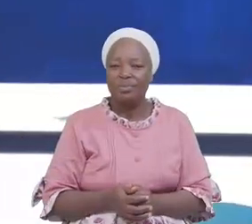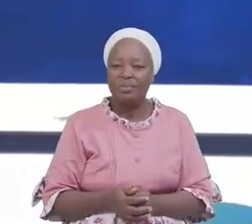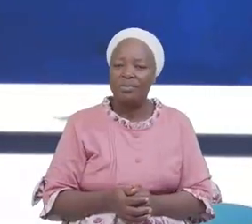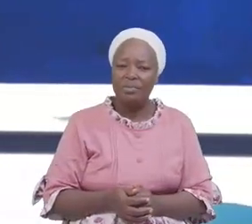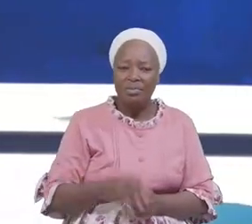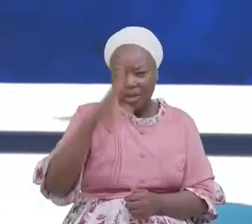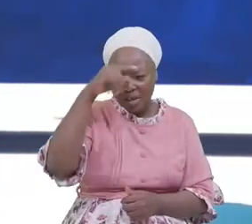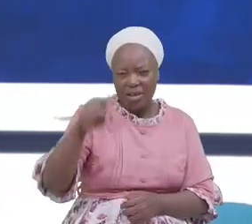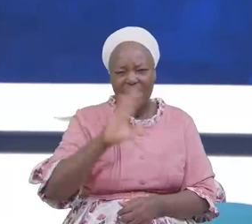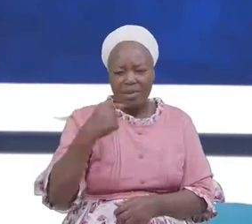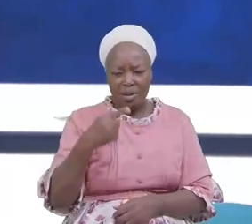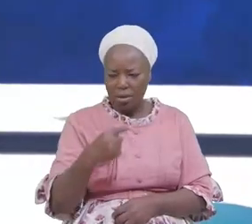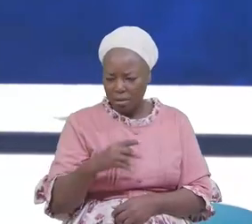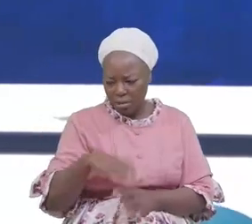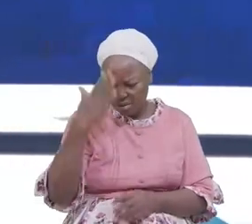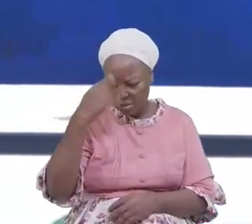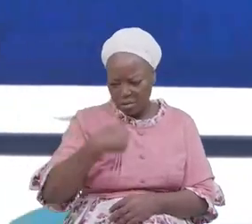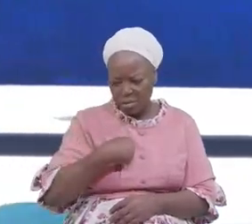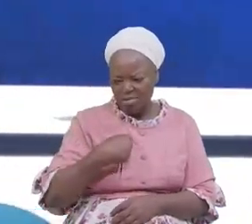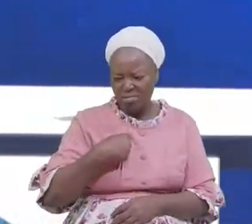Il n'a pas dit « Je suis un grand homme ».